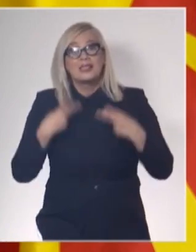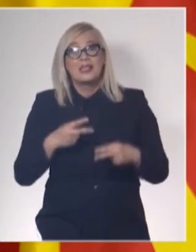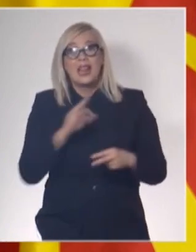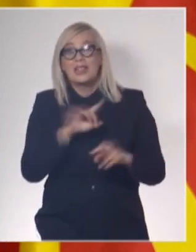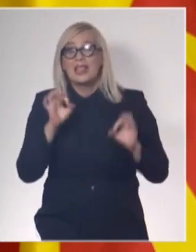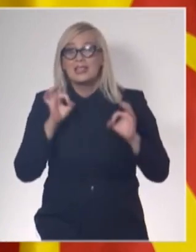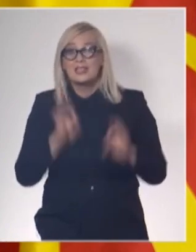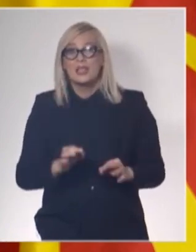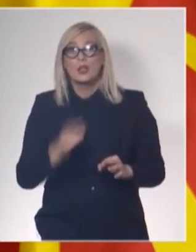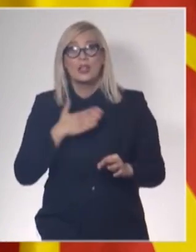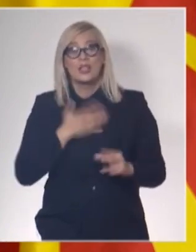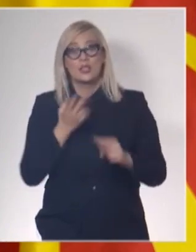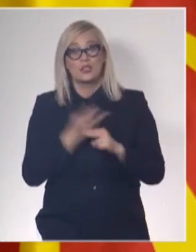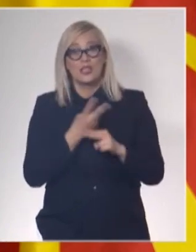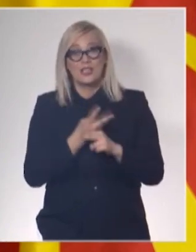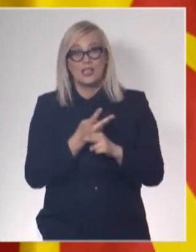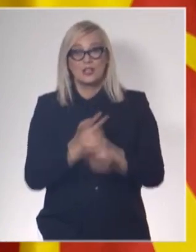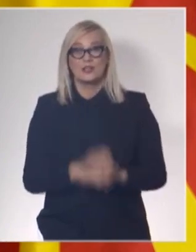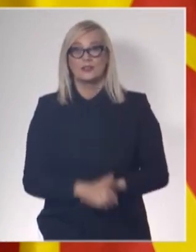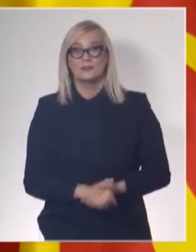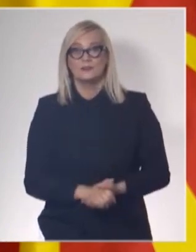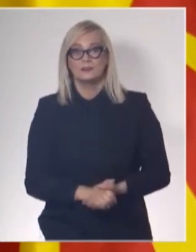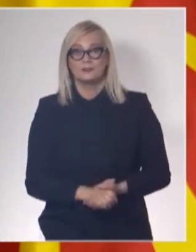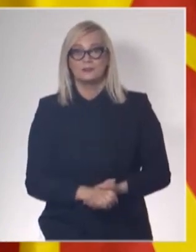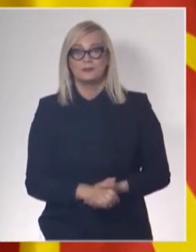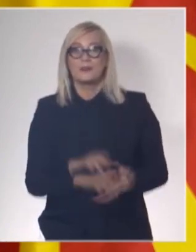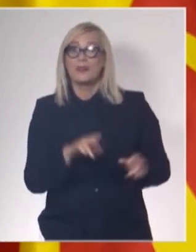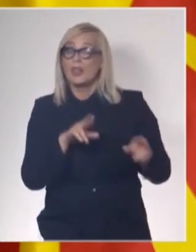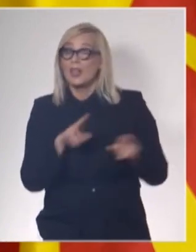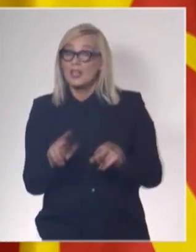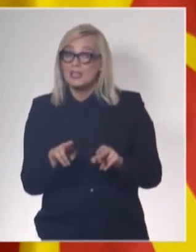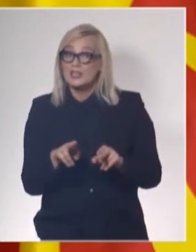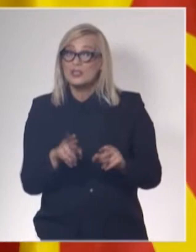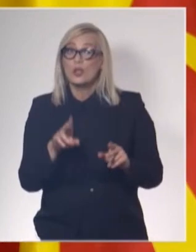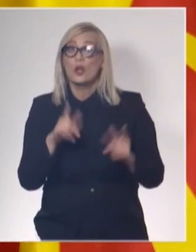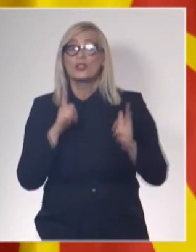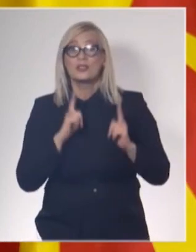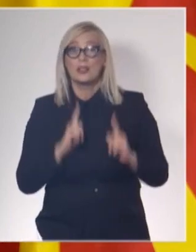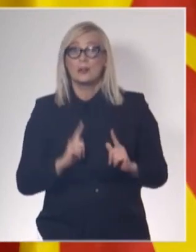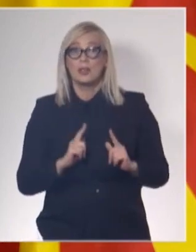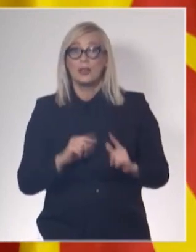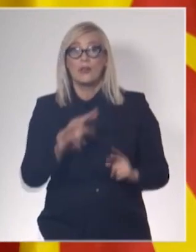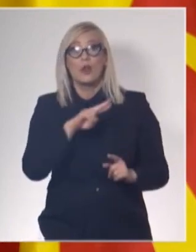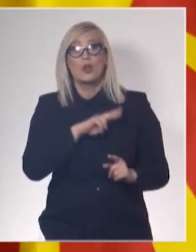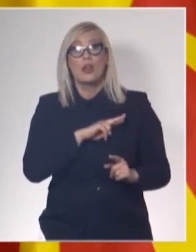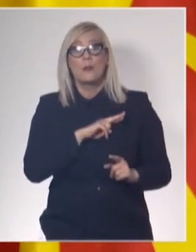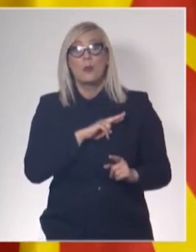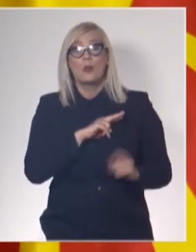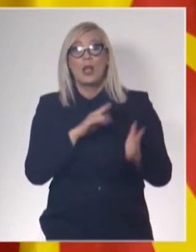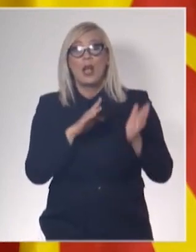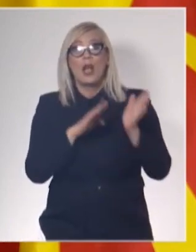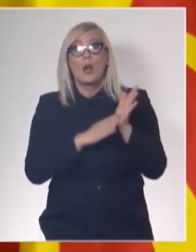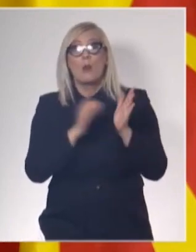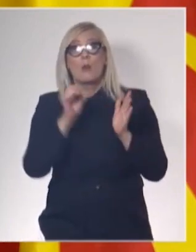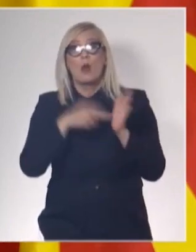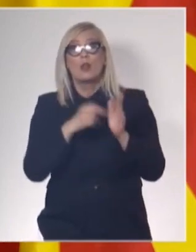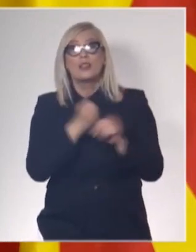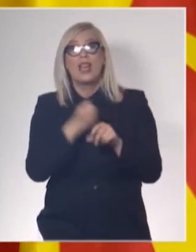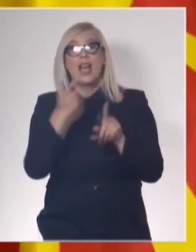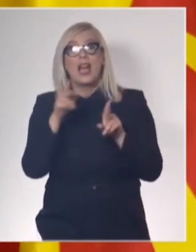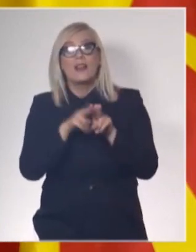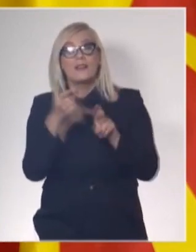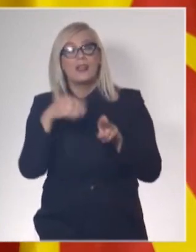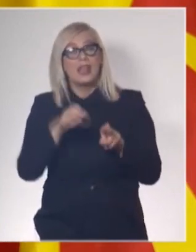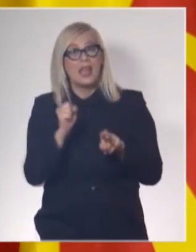ново, но сепак тие нема да успеат да нарушат нашата европска агенда, зашто граѓаните на Република Молдавија знаат дека Европската Унија е проект за